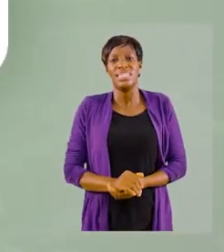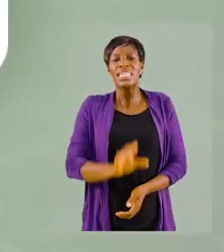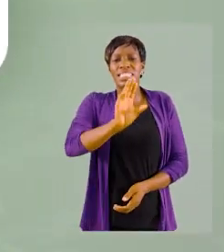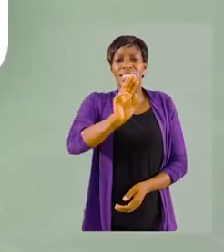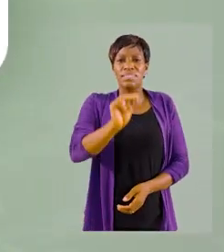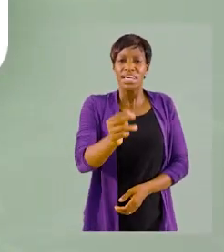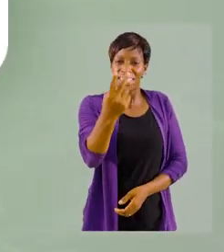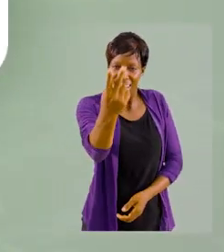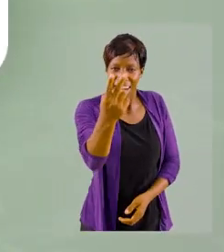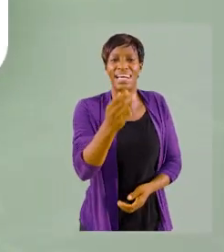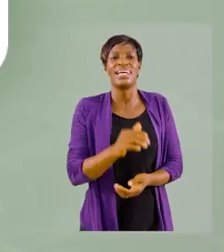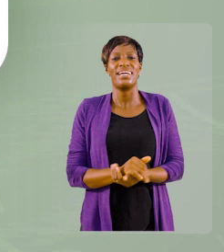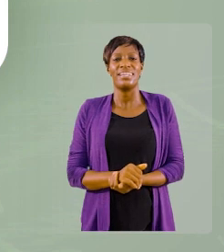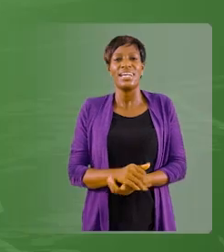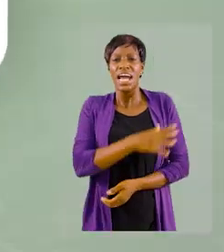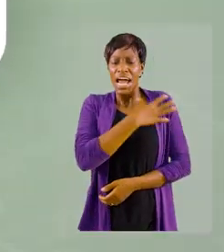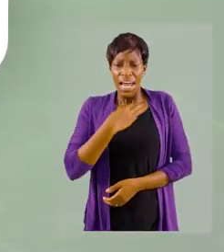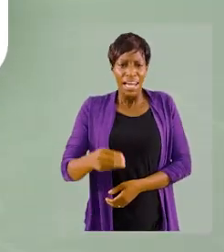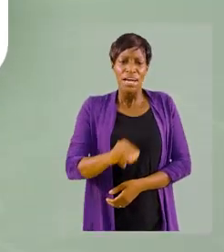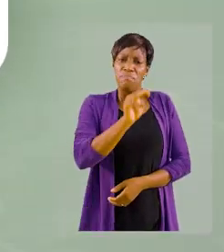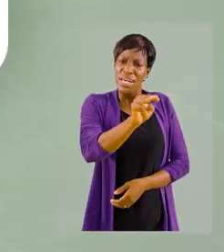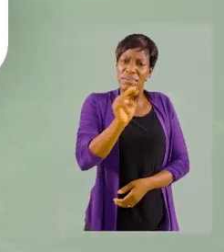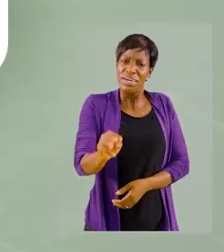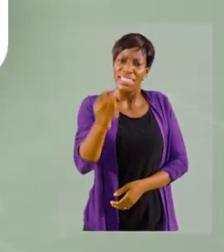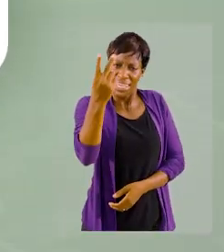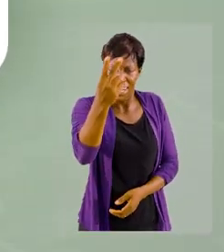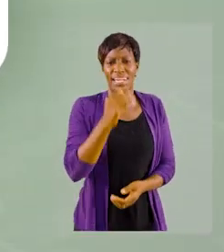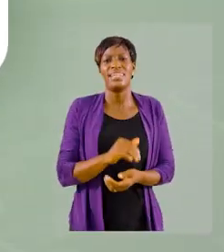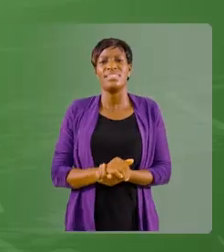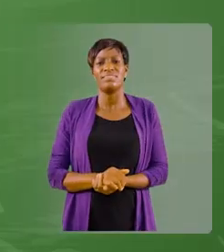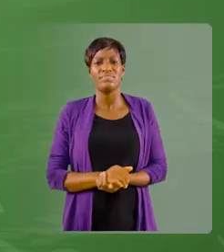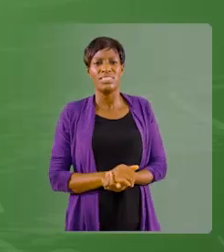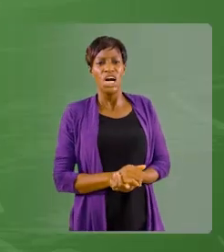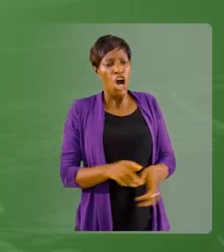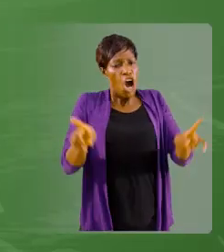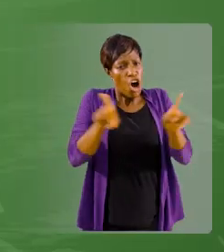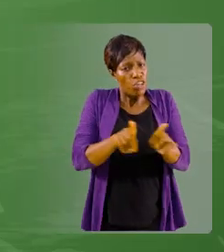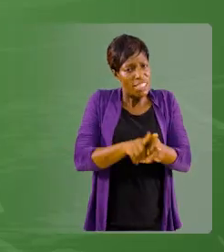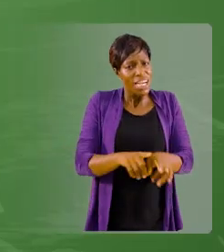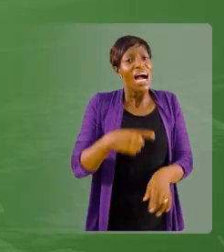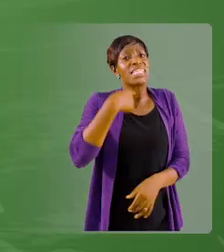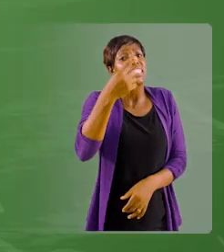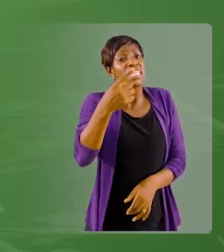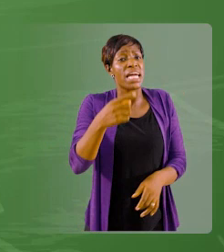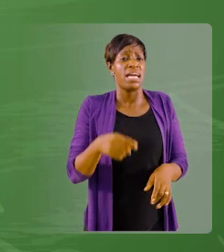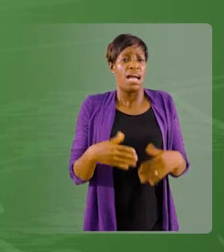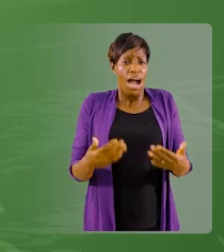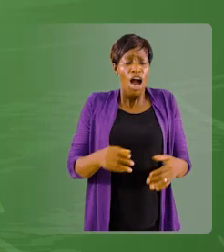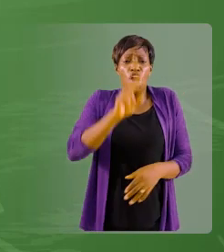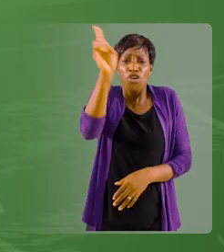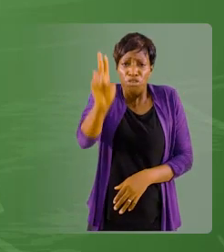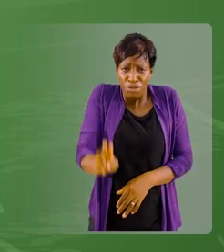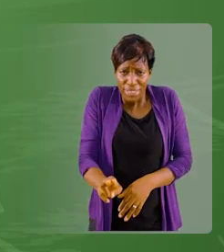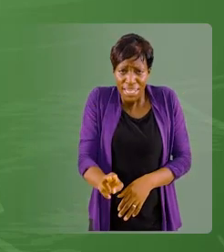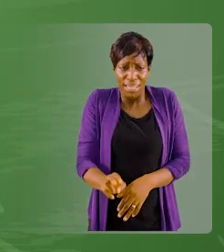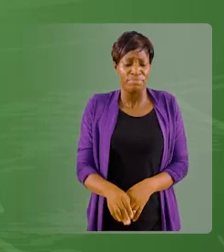carré et le millimètre carré. Nous allons aussi citer les unités de